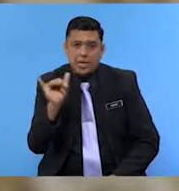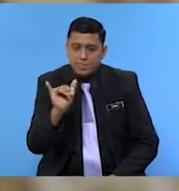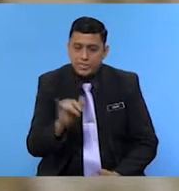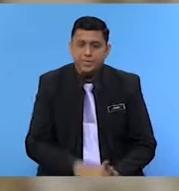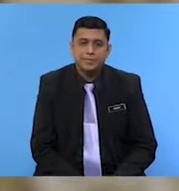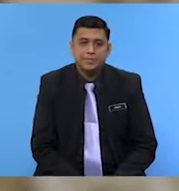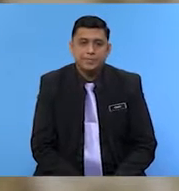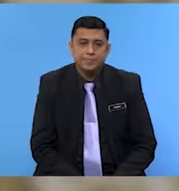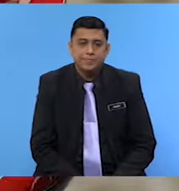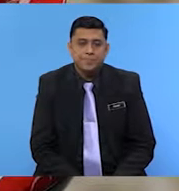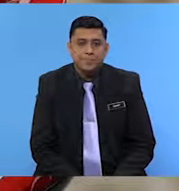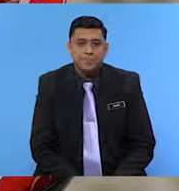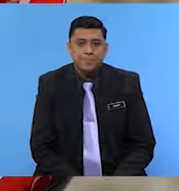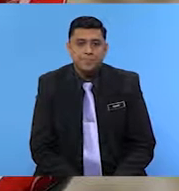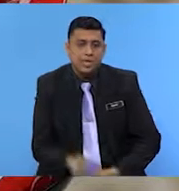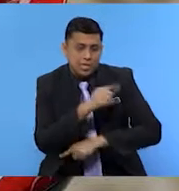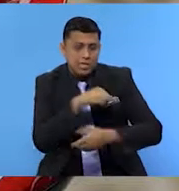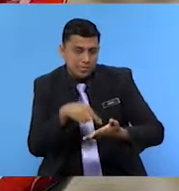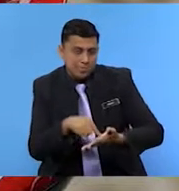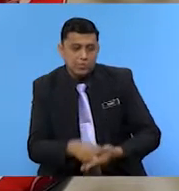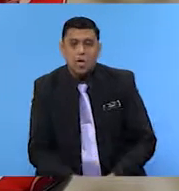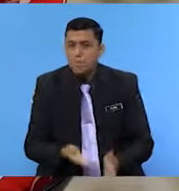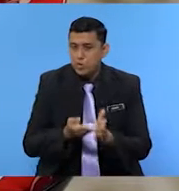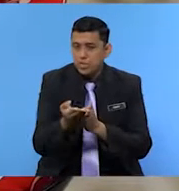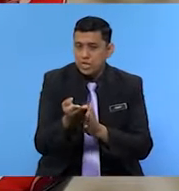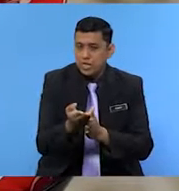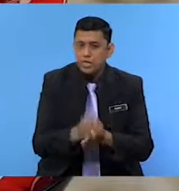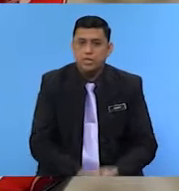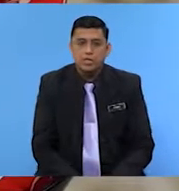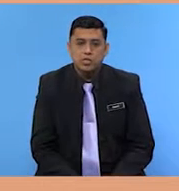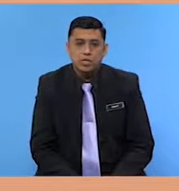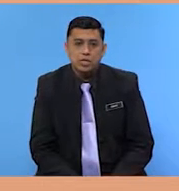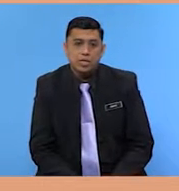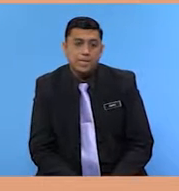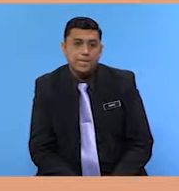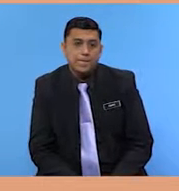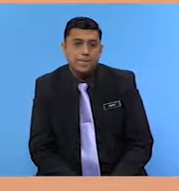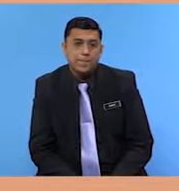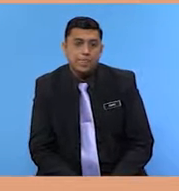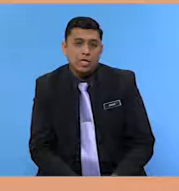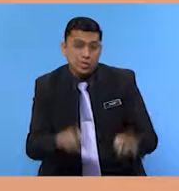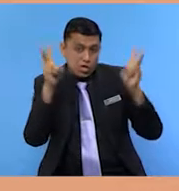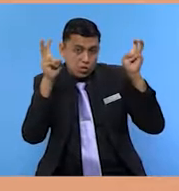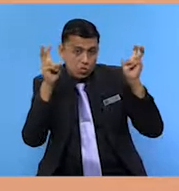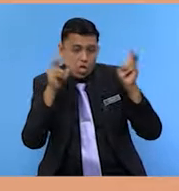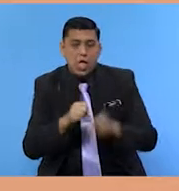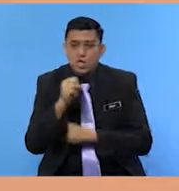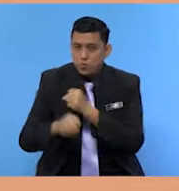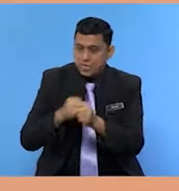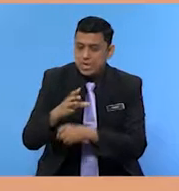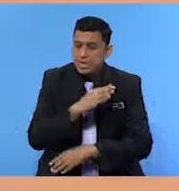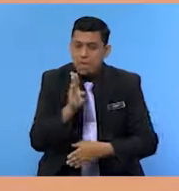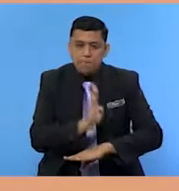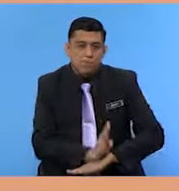datang. Baik. Jadi hari ini kita akan meneruskan lagi kupasan isu yang berkaitan dengan tema sosial dan budaya iaitu